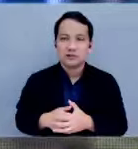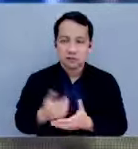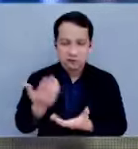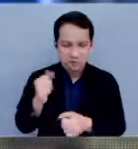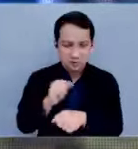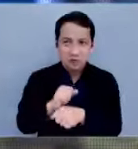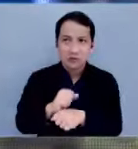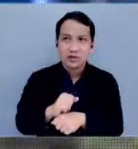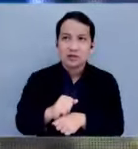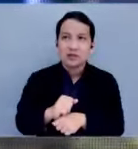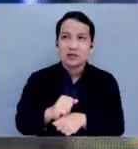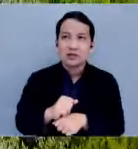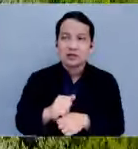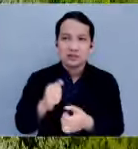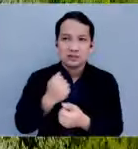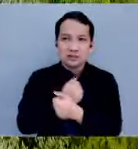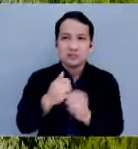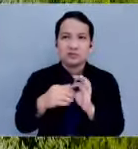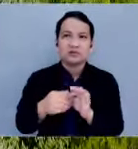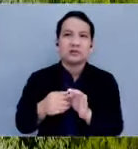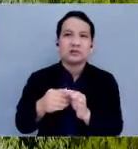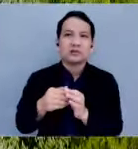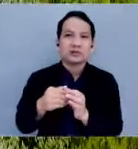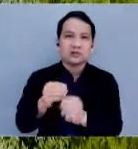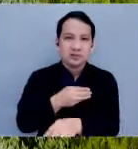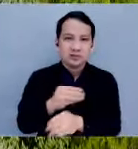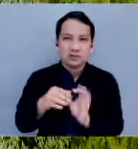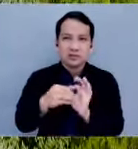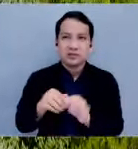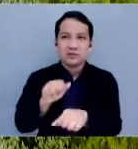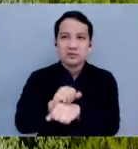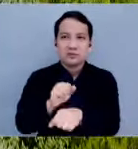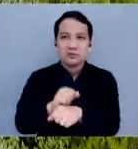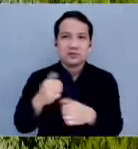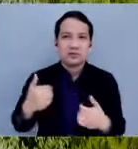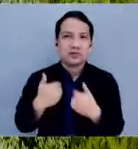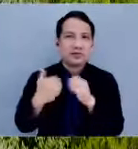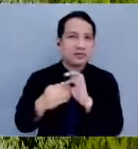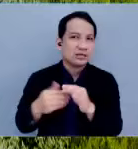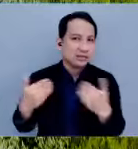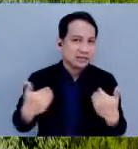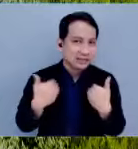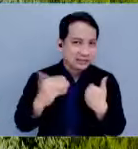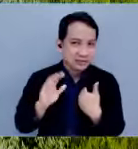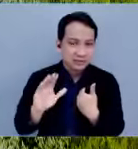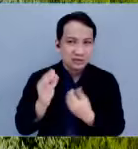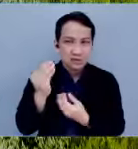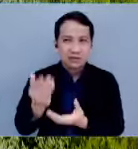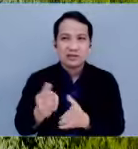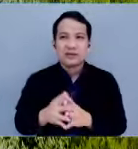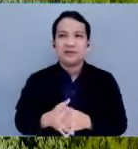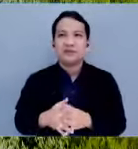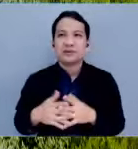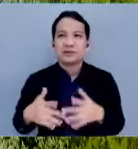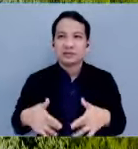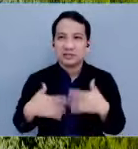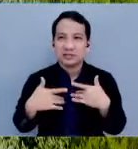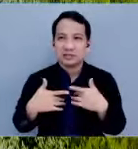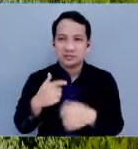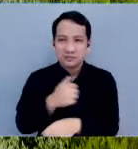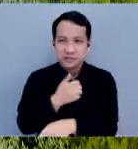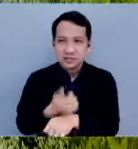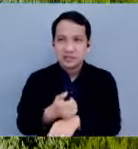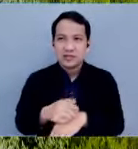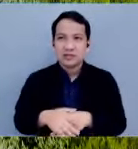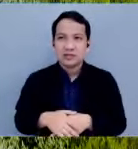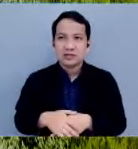work, and that's music creation. And working with young people, syempre mga young people, they give you you ano, life and energy. True. So, ganun dapat